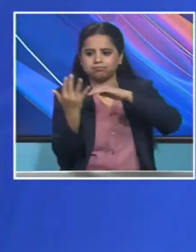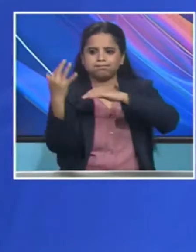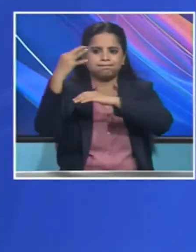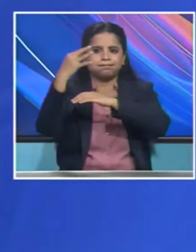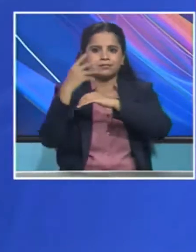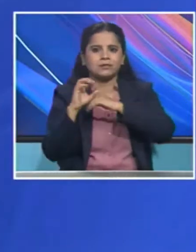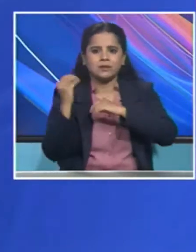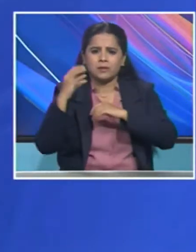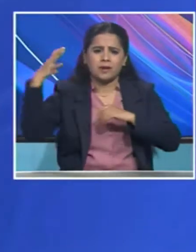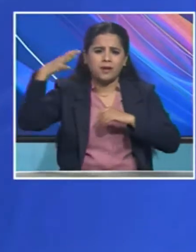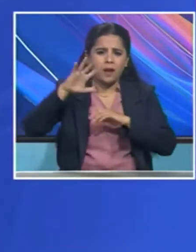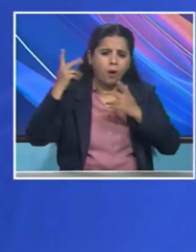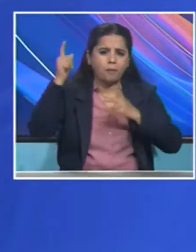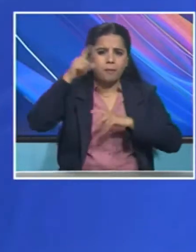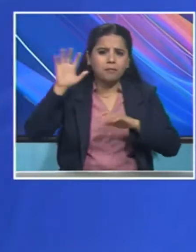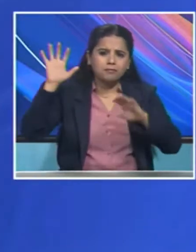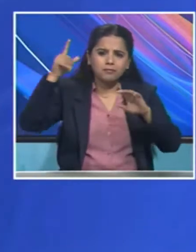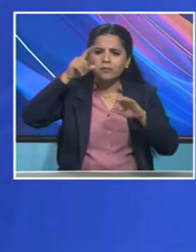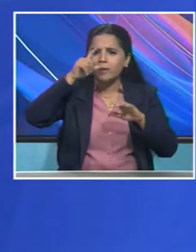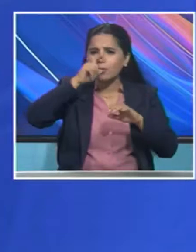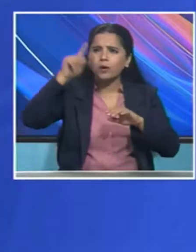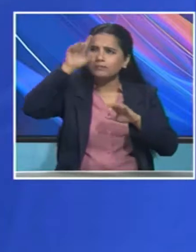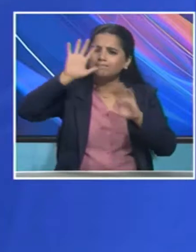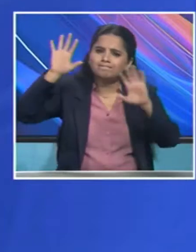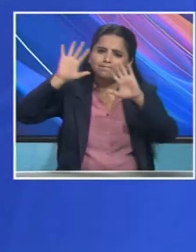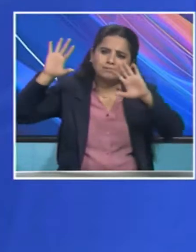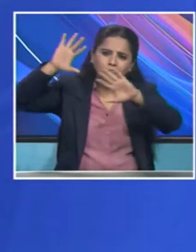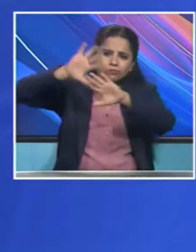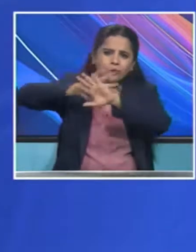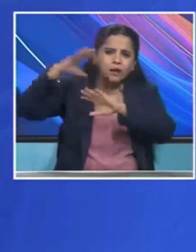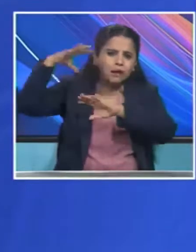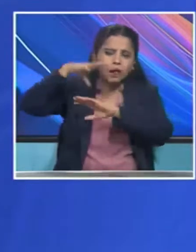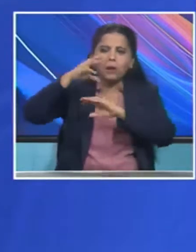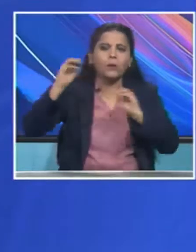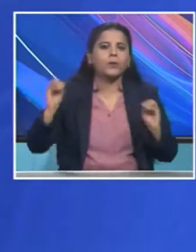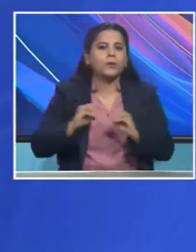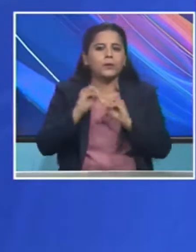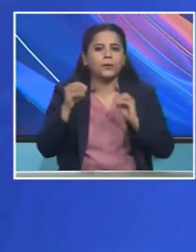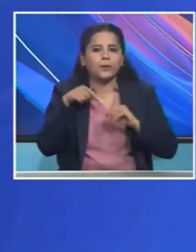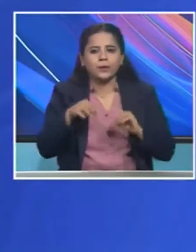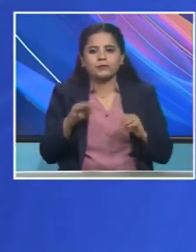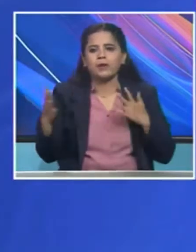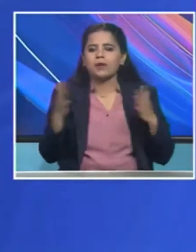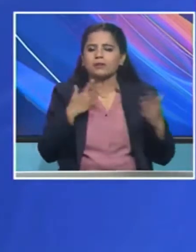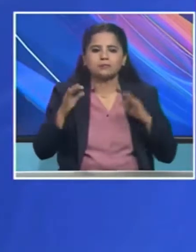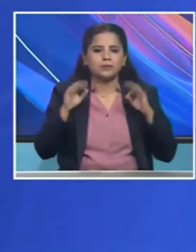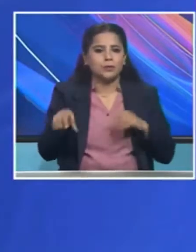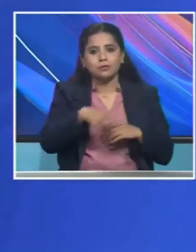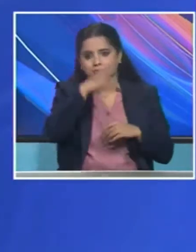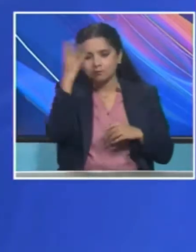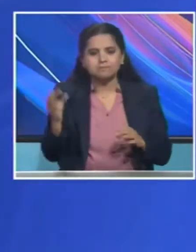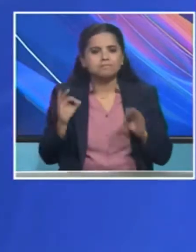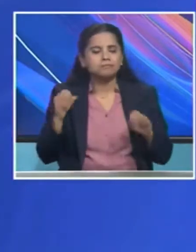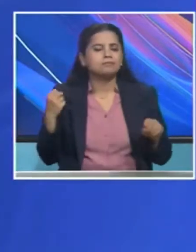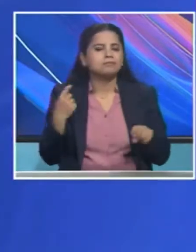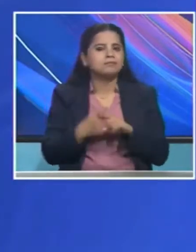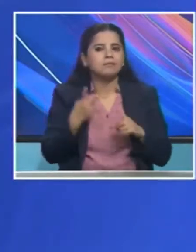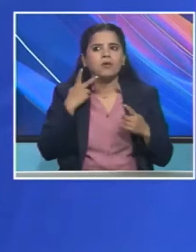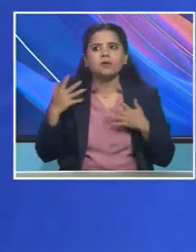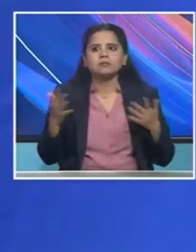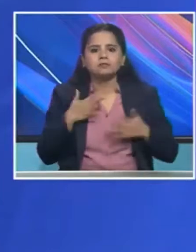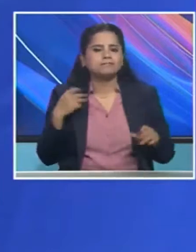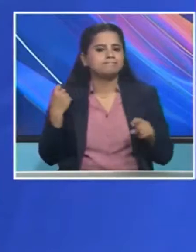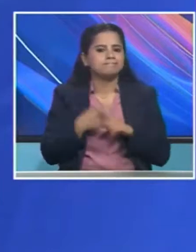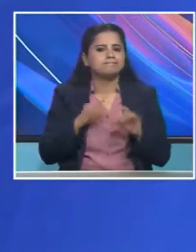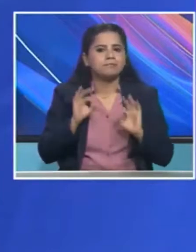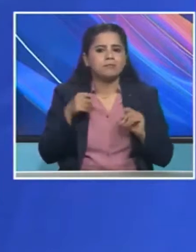सूरज की रोशनी को ढकते हुए, पूरा माहौल आज के इस शानदार समारोह के लिए उपयुक्त,